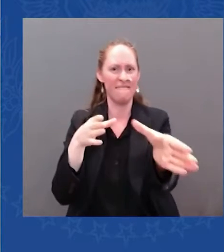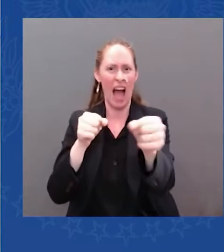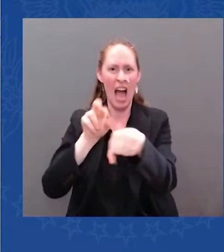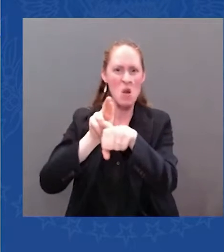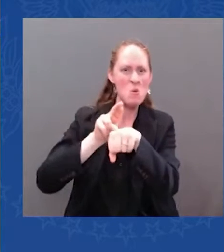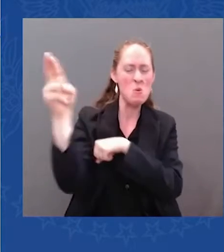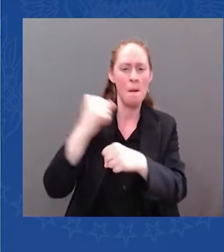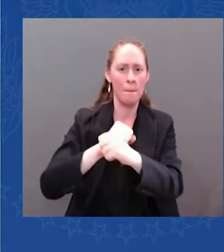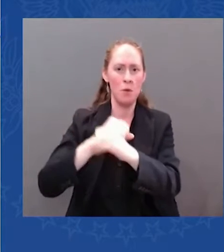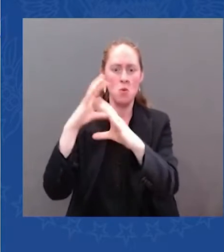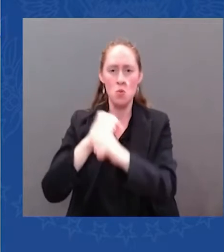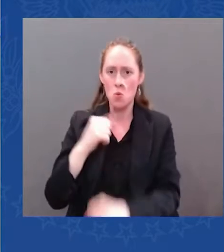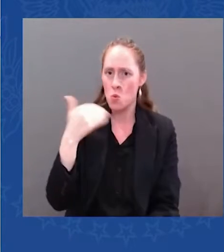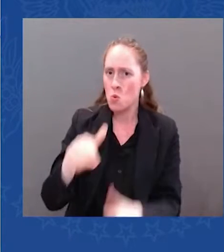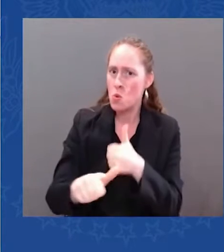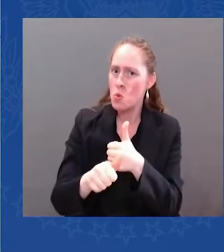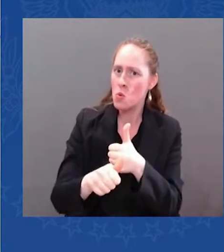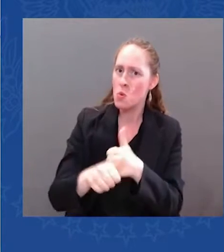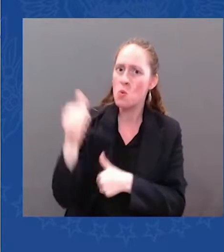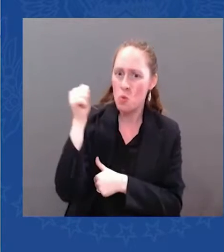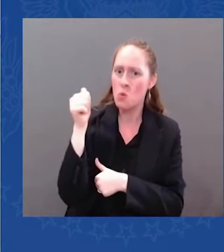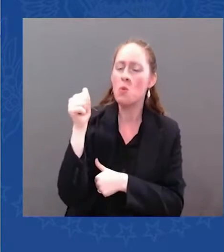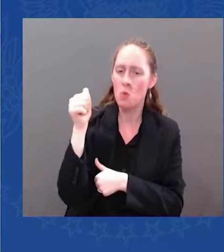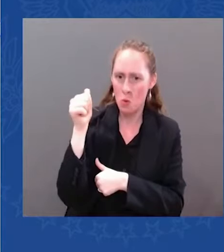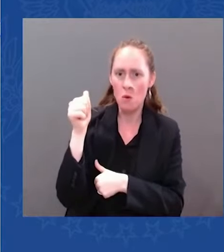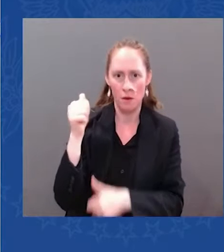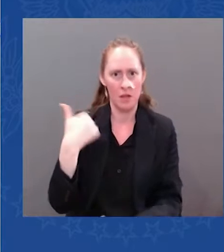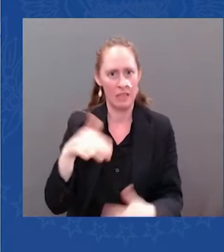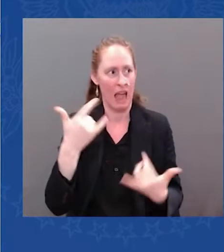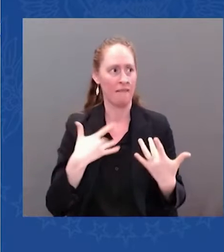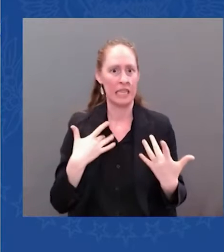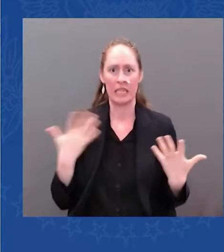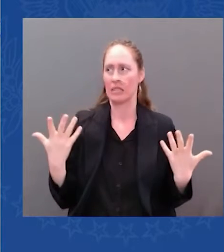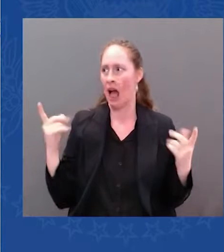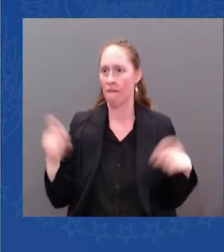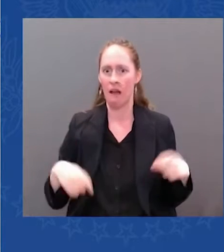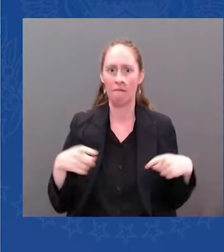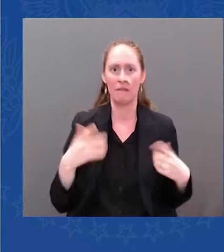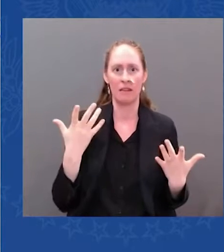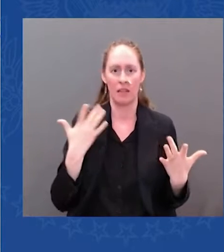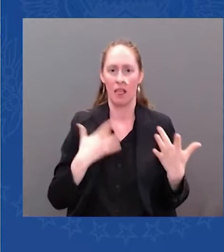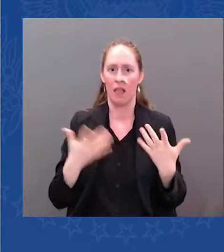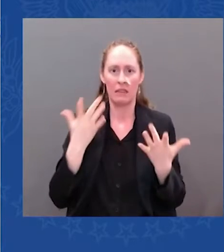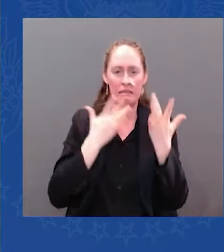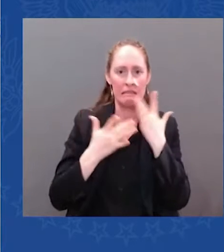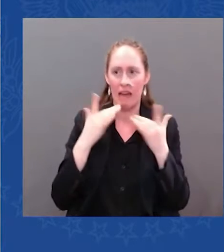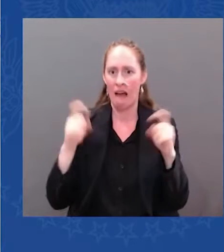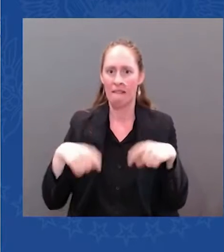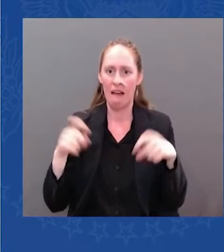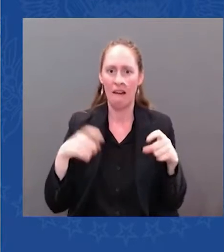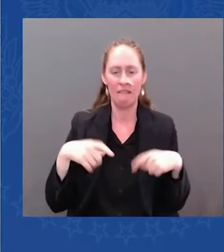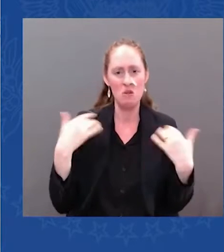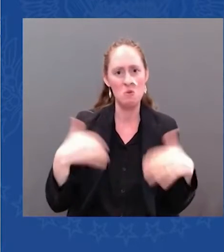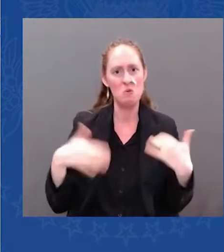სერიოზული იარაღია, თუმცა ისეთივე ქობინს იყენებს, როგორცაც სხვა რაკეტები. ამიტომ განსხვავება დიდი არაა იმის გამოკლებით, რომ ამ რაკეტის შეჩერება